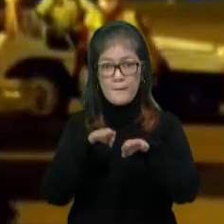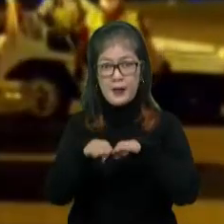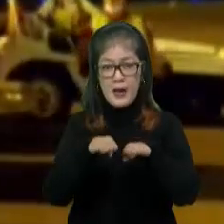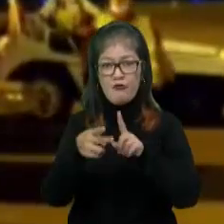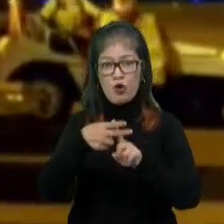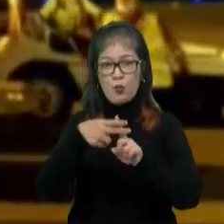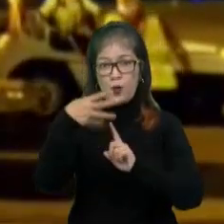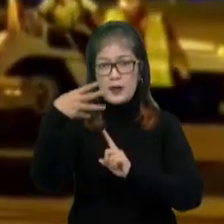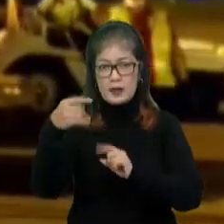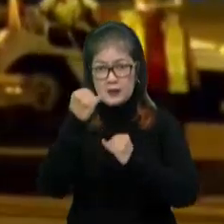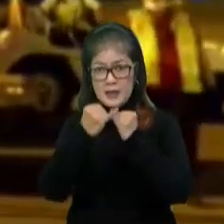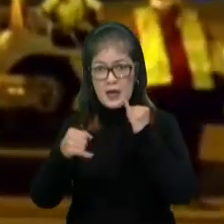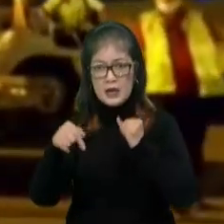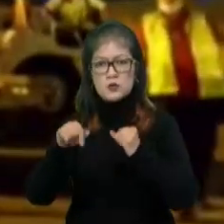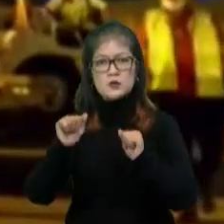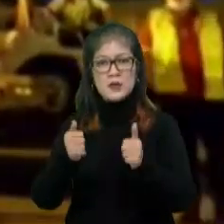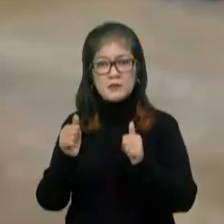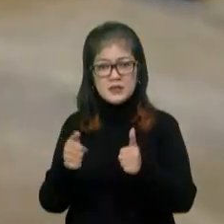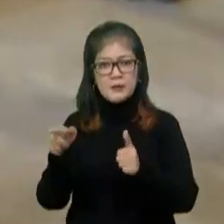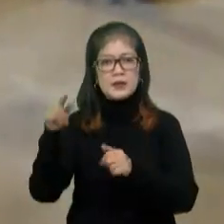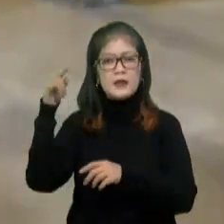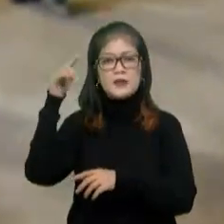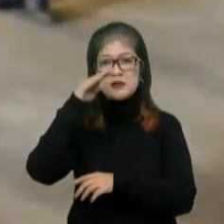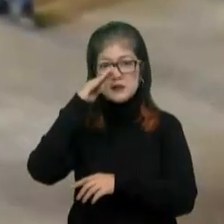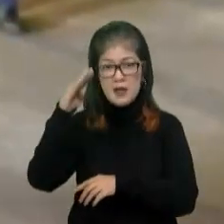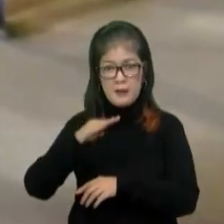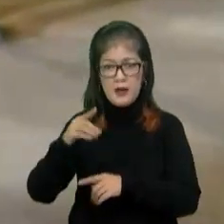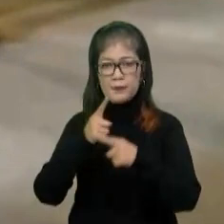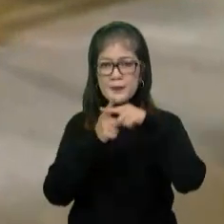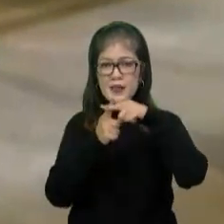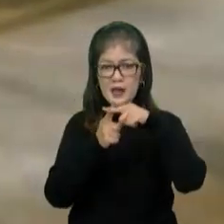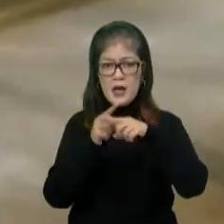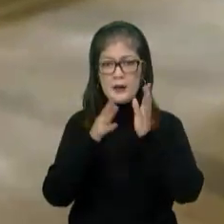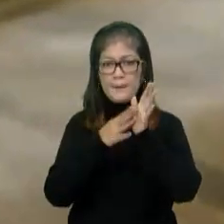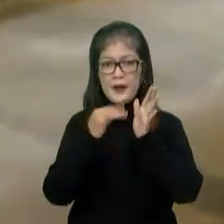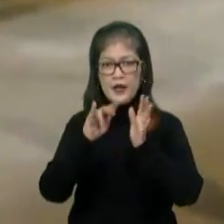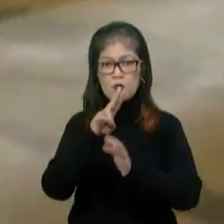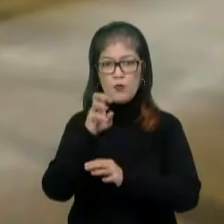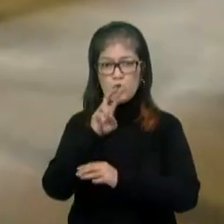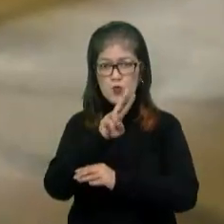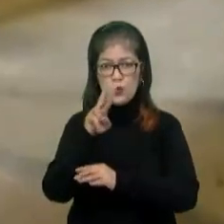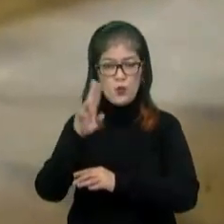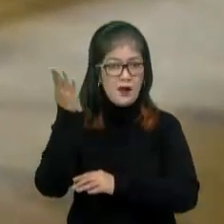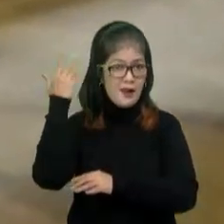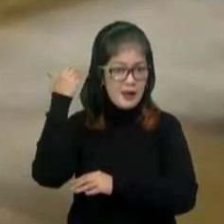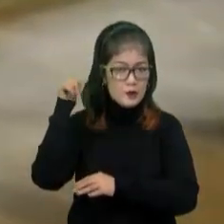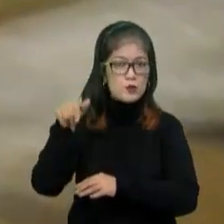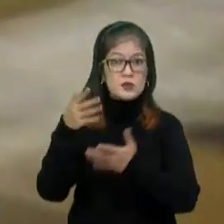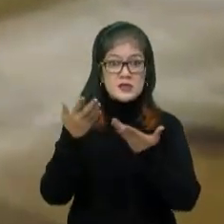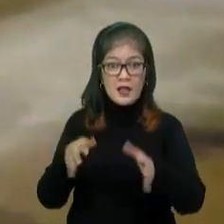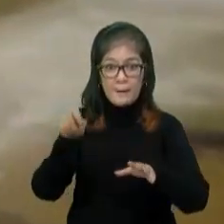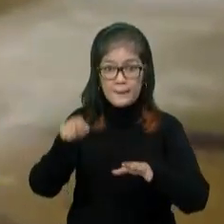seri terakhir yang digelar di Berlin pada pertengahan Mei 2022 lalu. Usai digunakan balapan seri